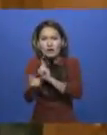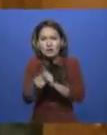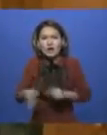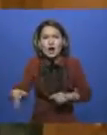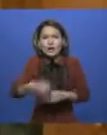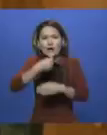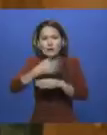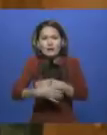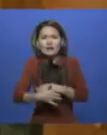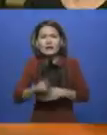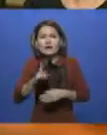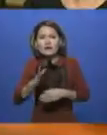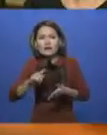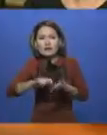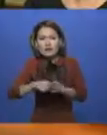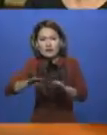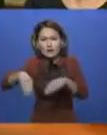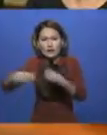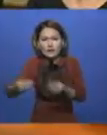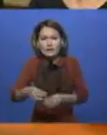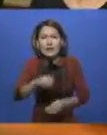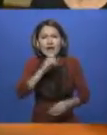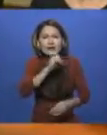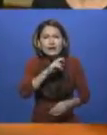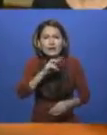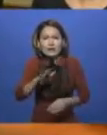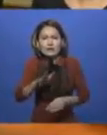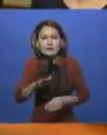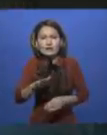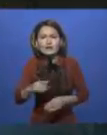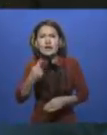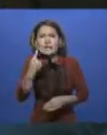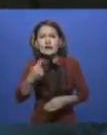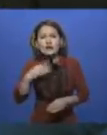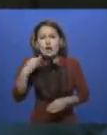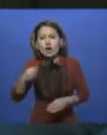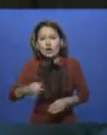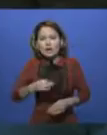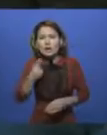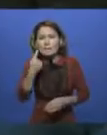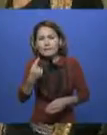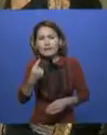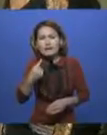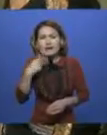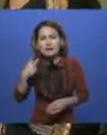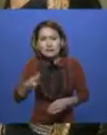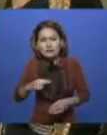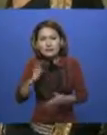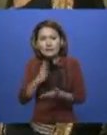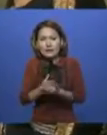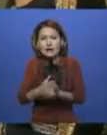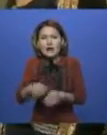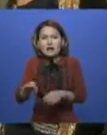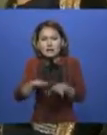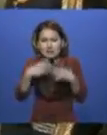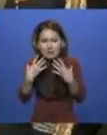облыс орталығынан пәтер кілтін тапсырды. Ерлан Науановтың артында бір ұлы мен екі қызы қалды. Зайыбы 7 айлық қызымен үйде отырған еді. Оларға